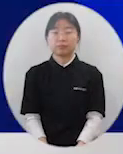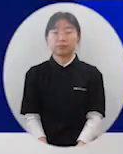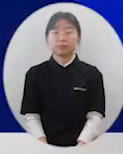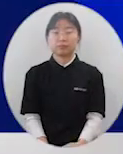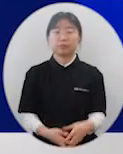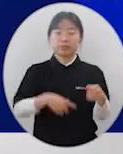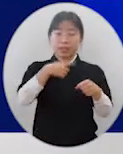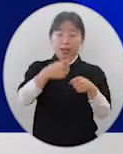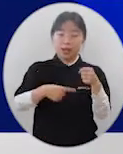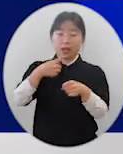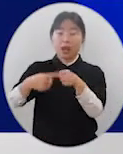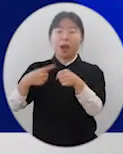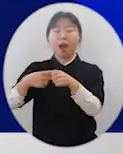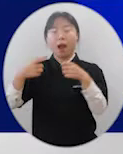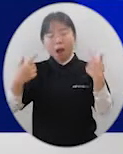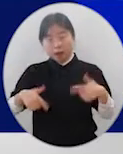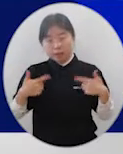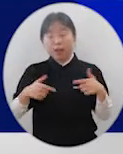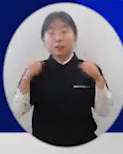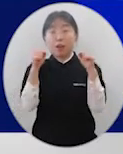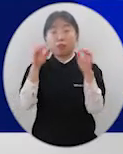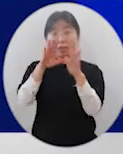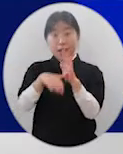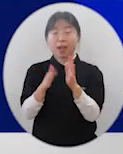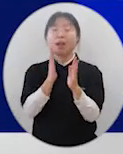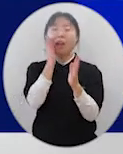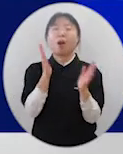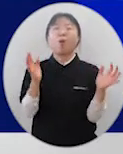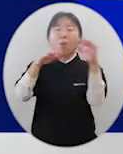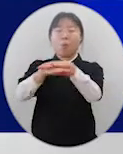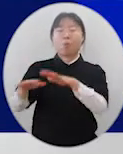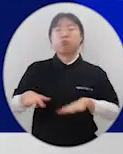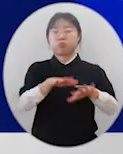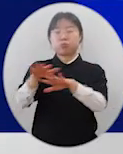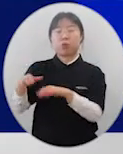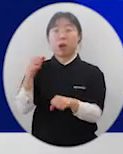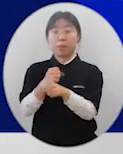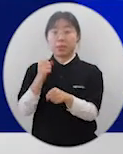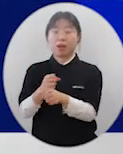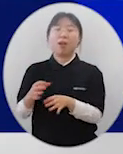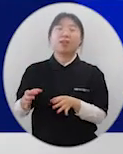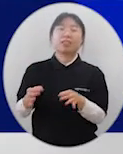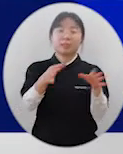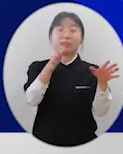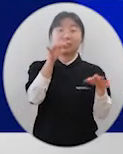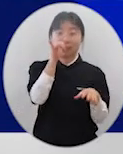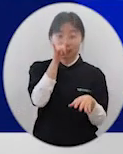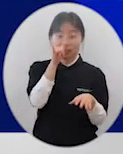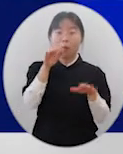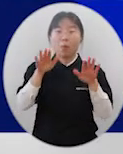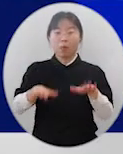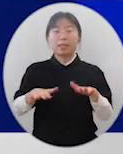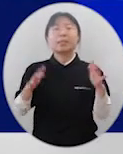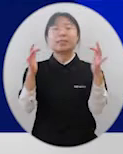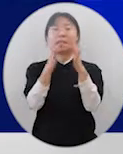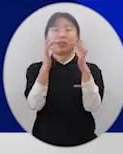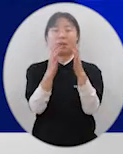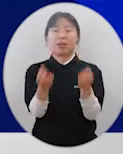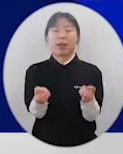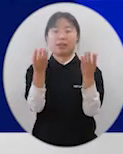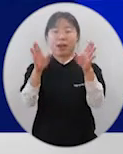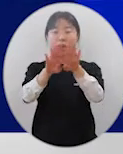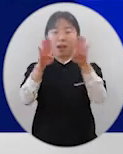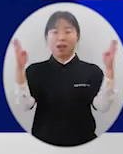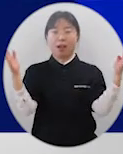매년 겨울이면 김장김치로 사랑의 마음을 나누곤 했는데요. 올해는 코로나19를 극복하자는 마음을 담아